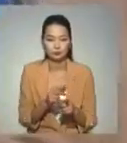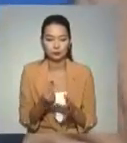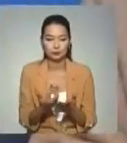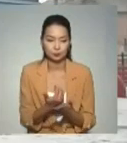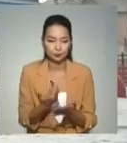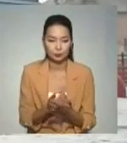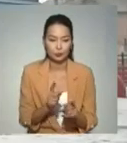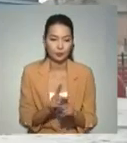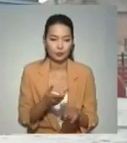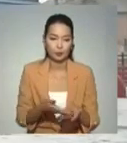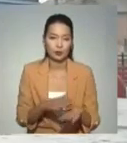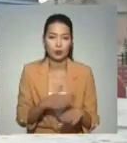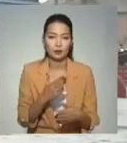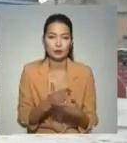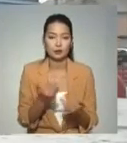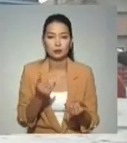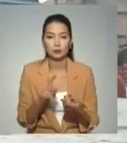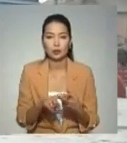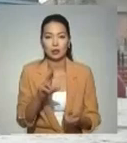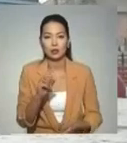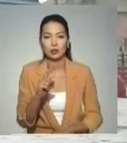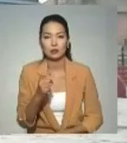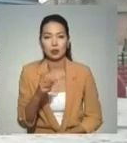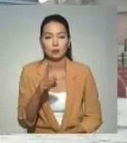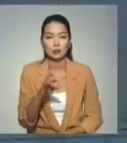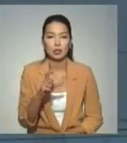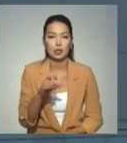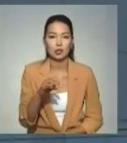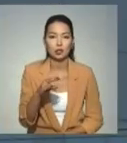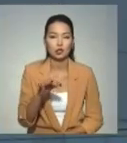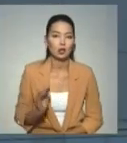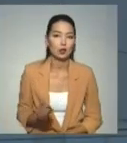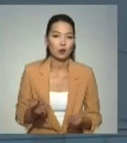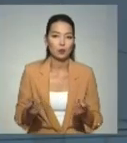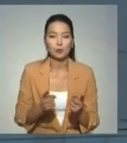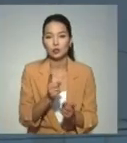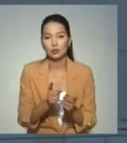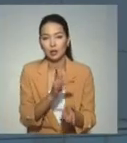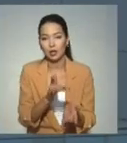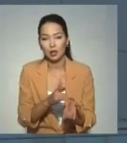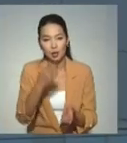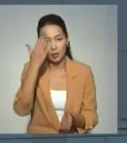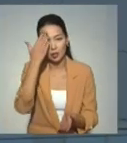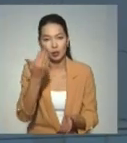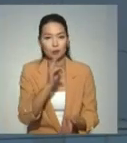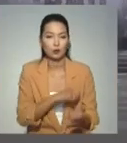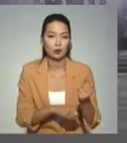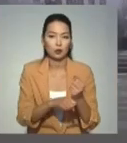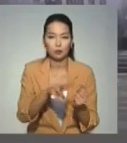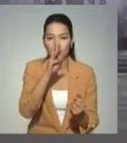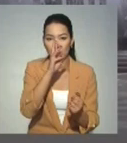тамақ жейміз. Бұған қатысты Қазақмыс РНЖ компаниясының басшылығымен Жезқазған қаласының әкімшілігі жұмыскерлердің